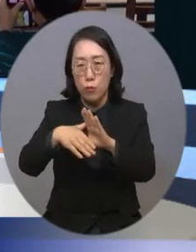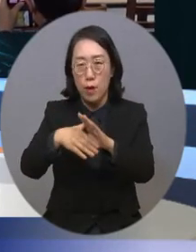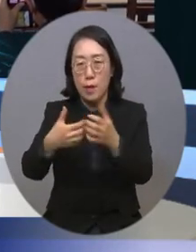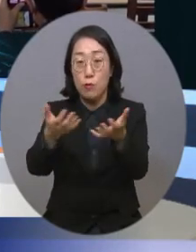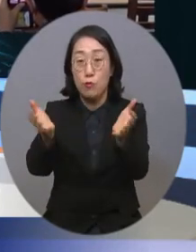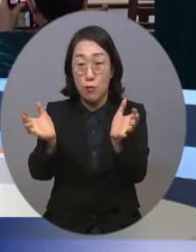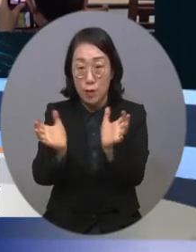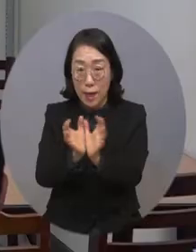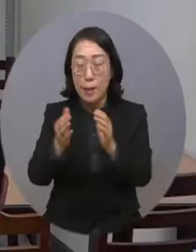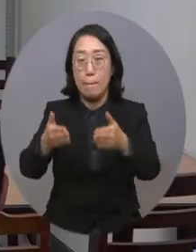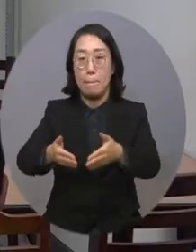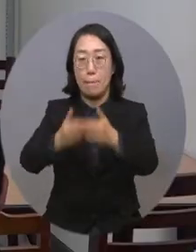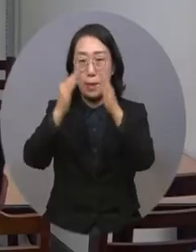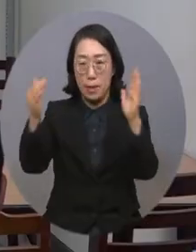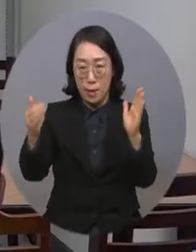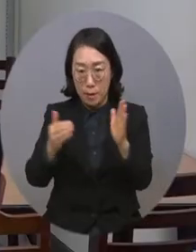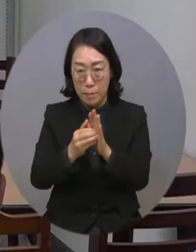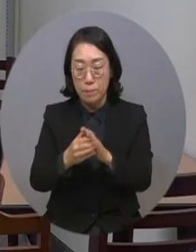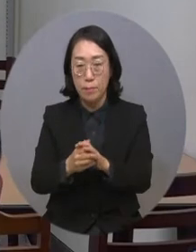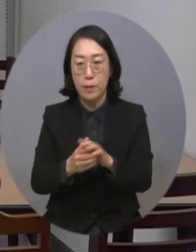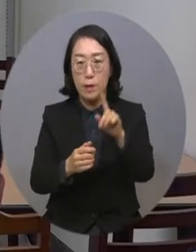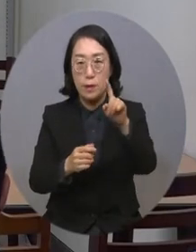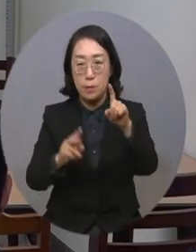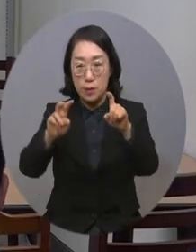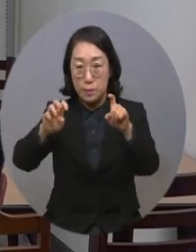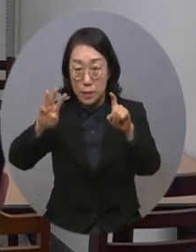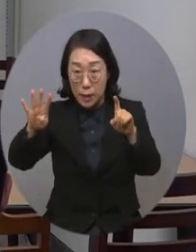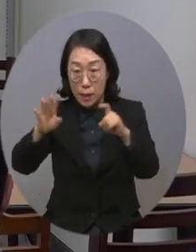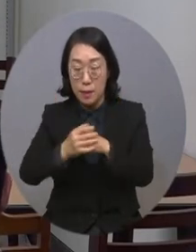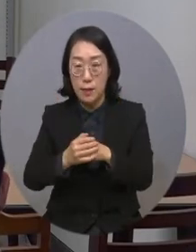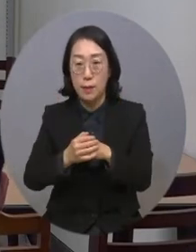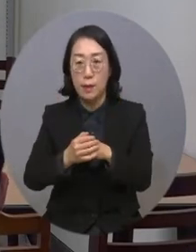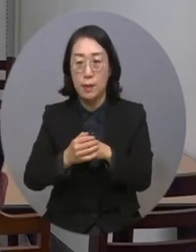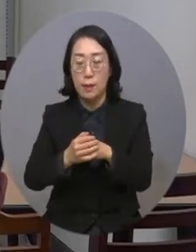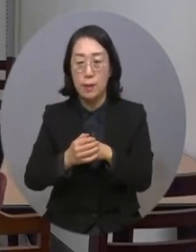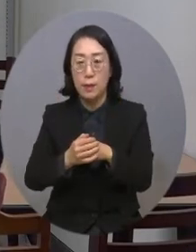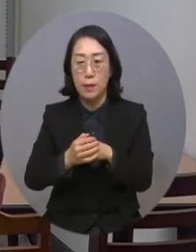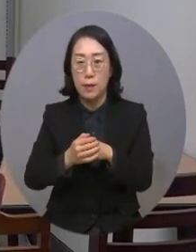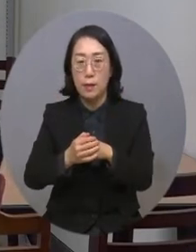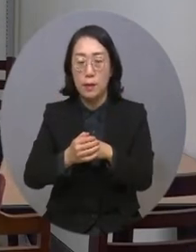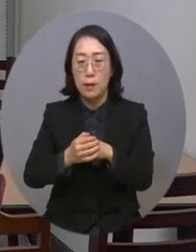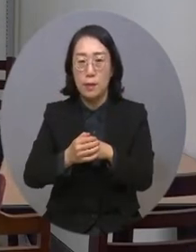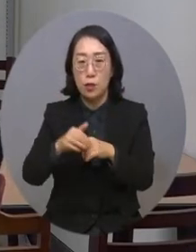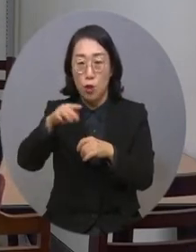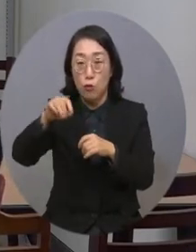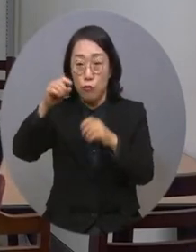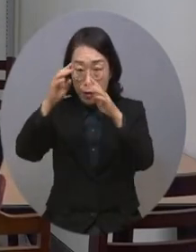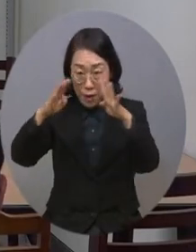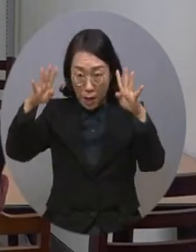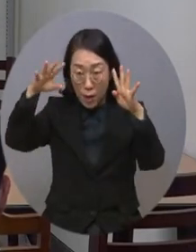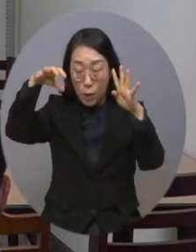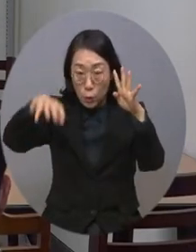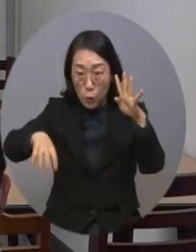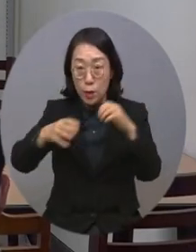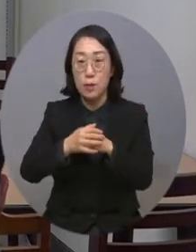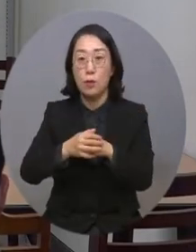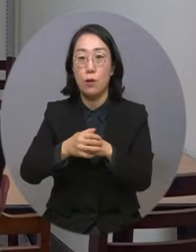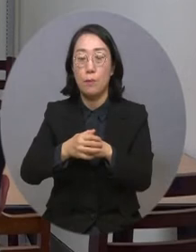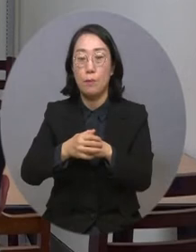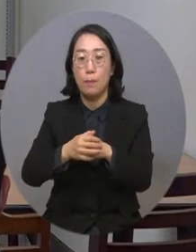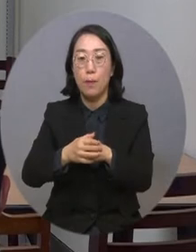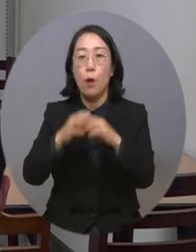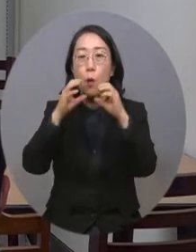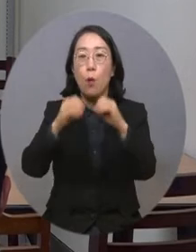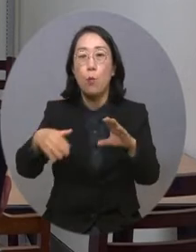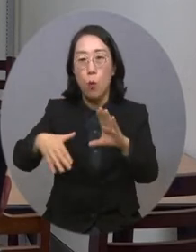씁니다 지난 24일 청원 대학교 창업 보우 센터 에서 복지 tv 중 난 방송이 주최하는 홍보